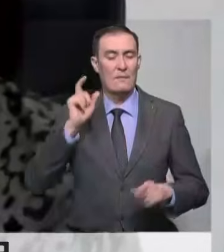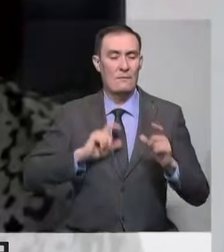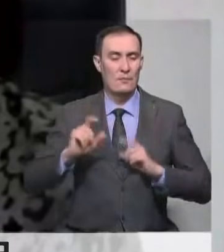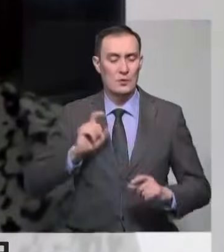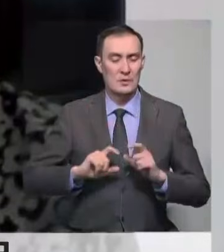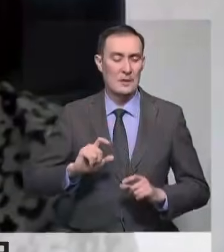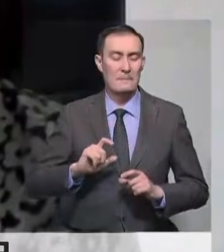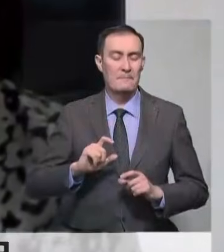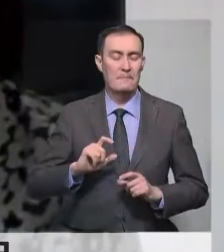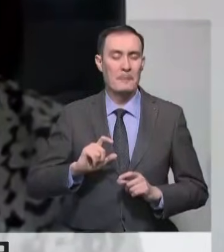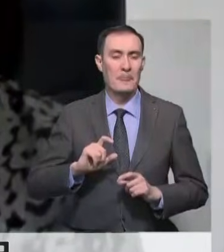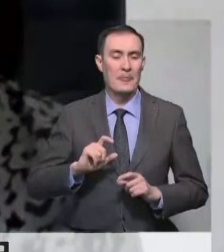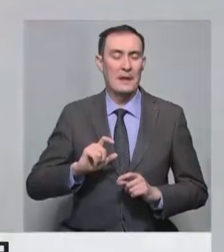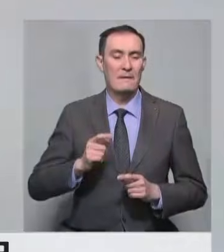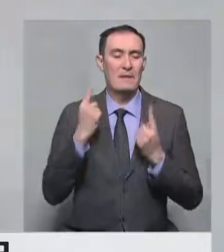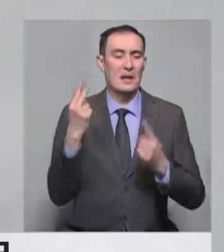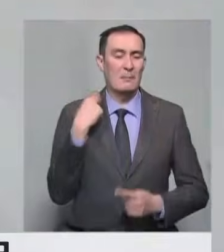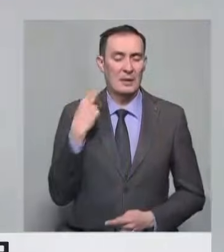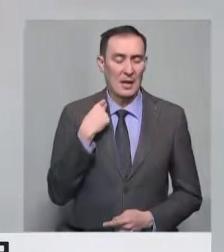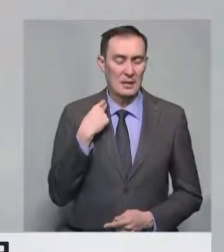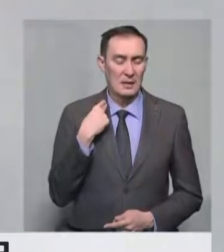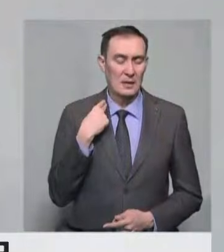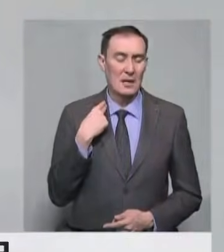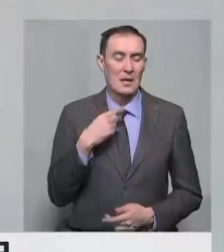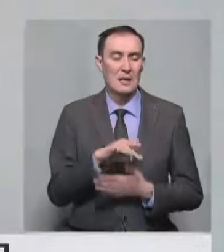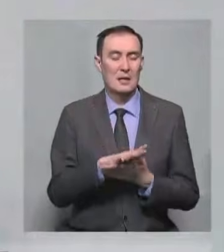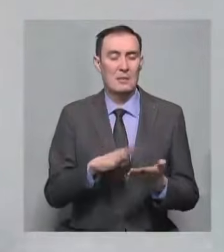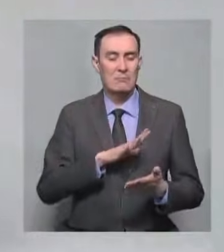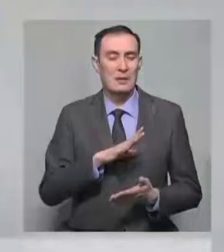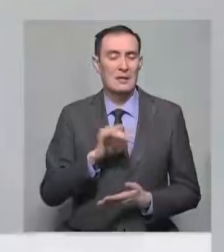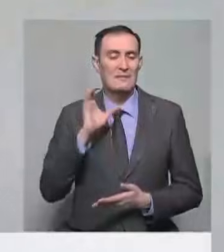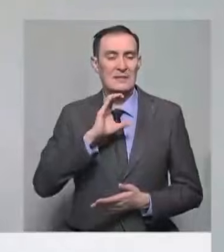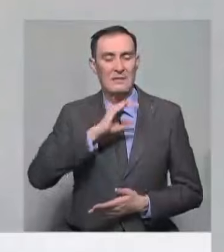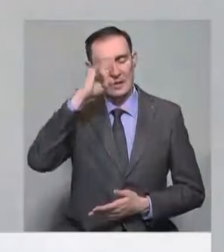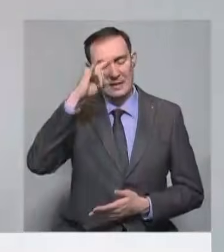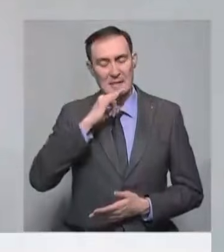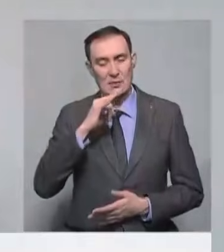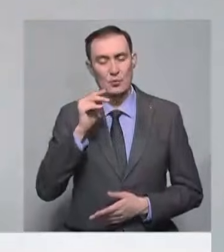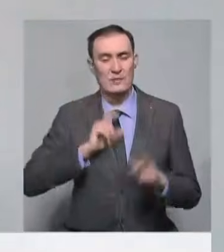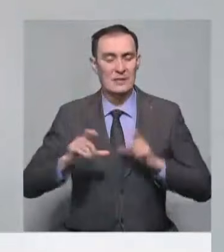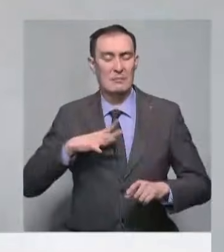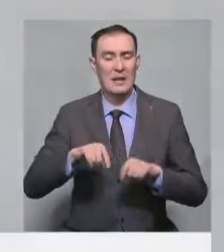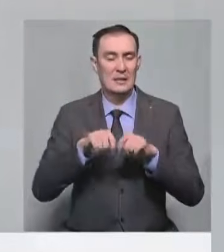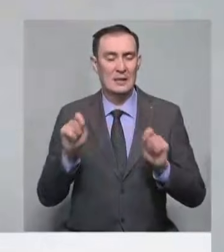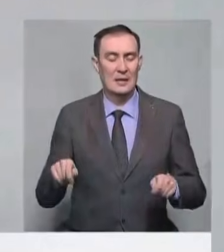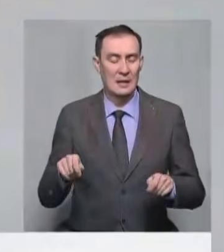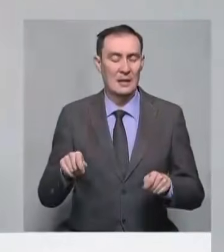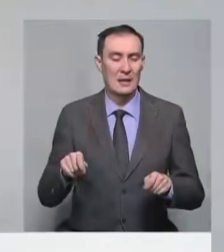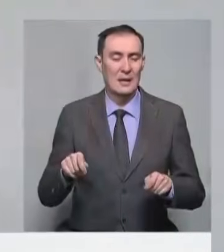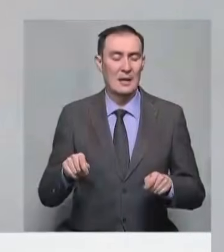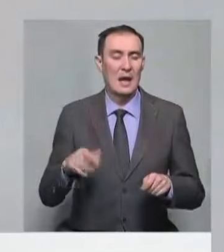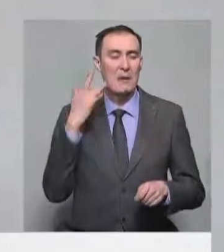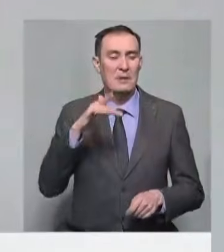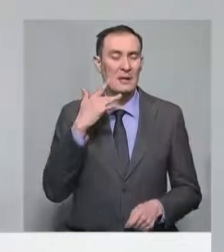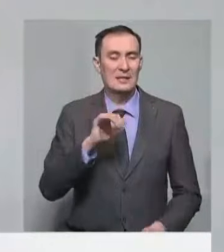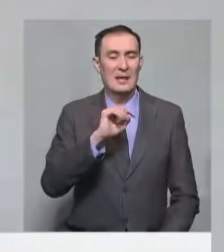Демонпорт университет британские. Также у нас на базе Северо-Казахстанского университета открыто университет Аризоны,